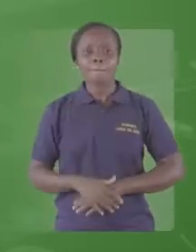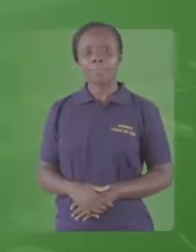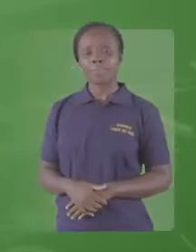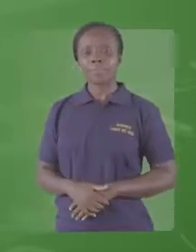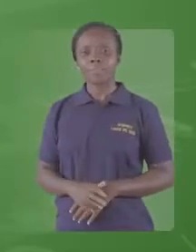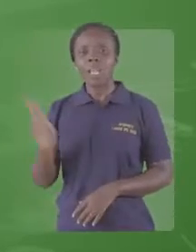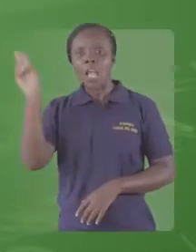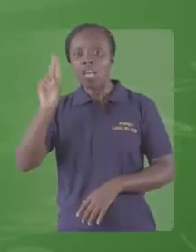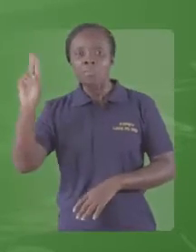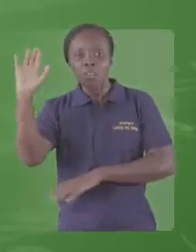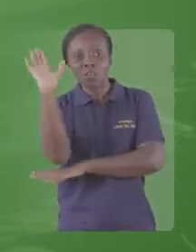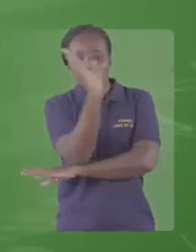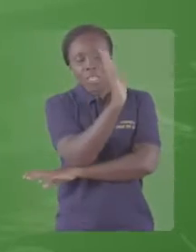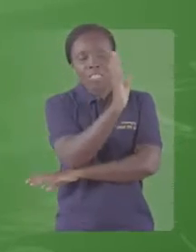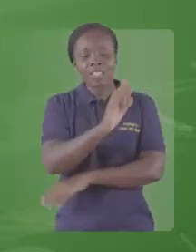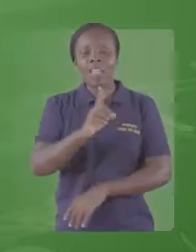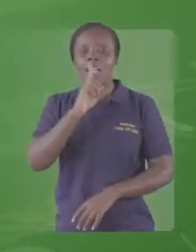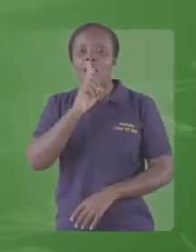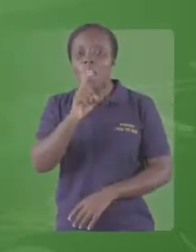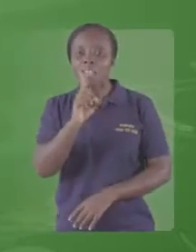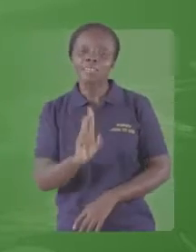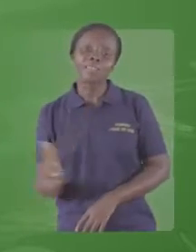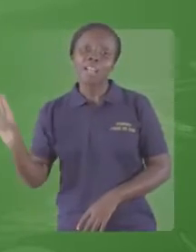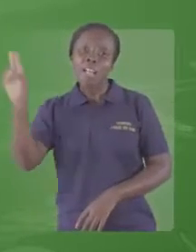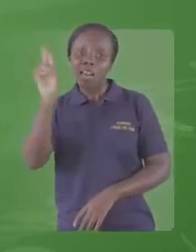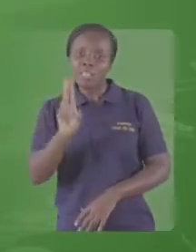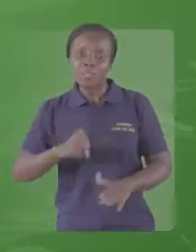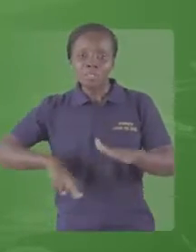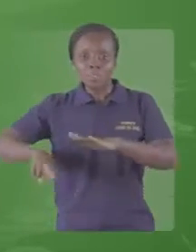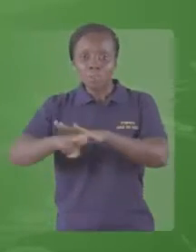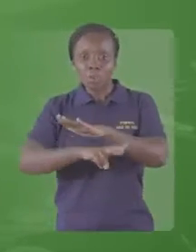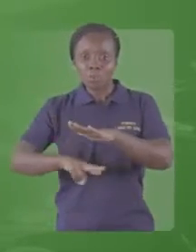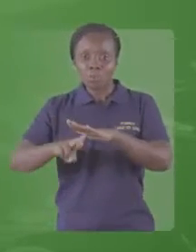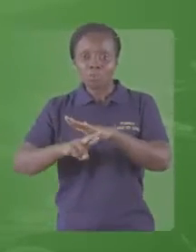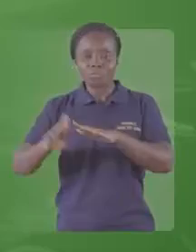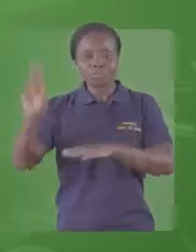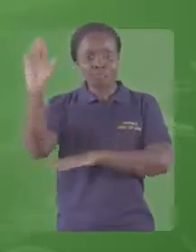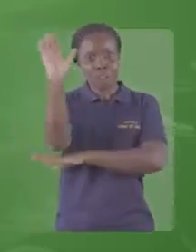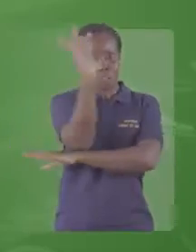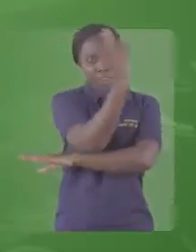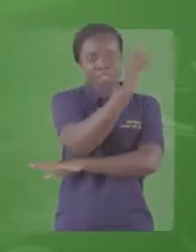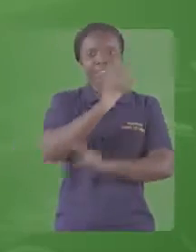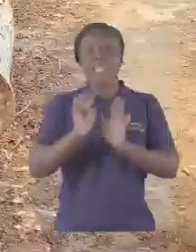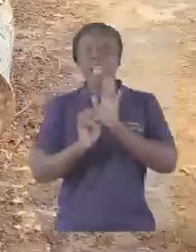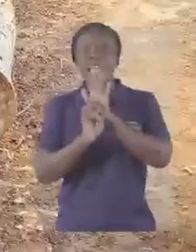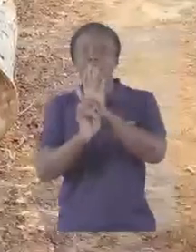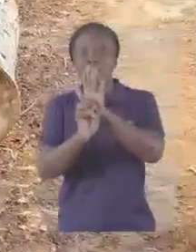L'exploitation forestière est l'exploitation des ressources de la forêt.